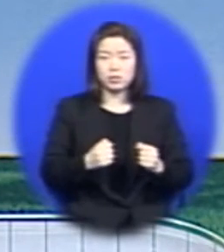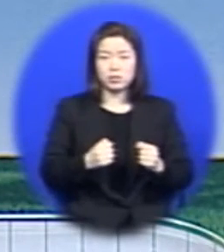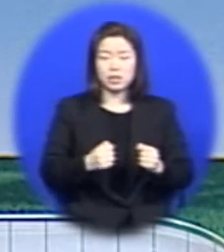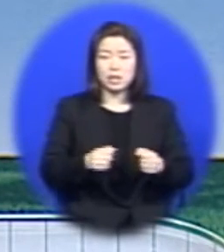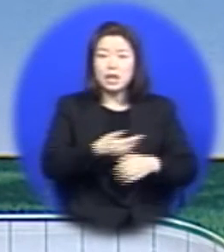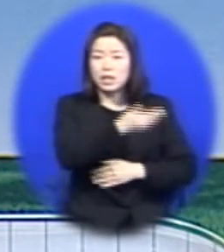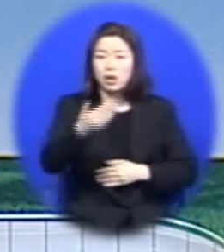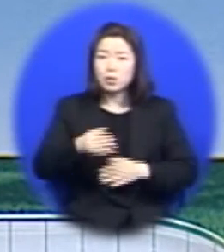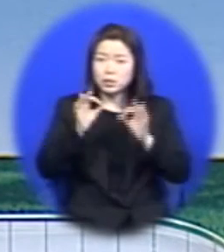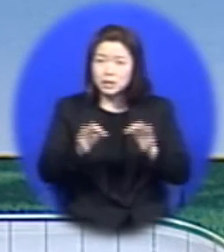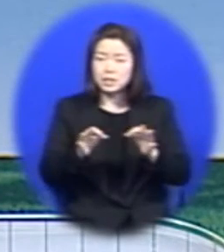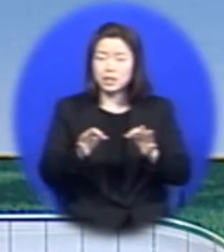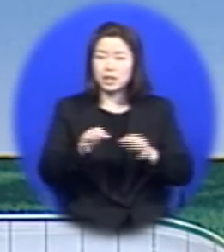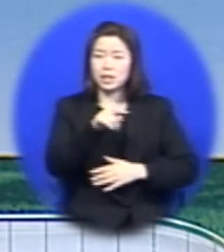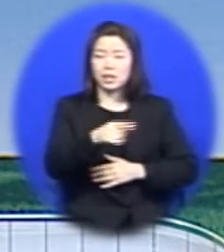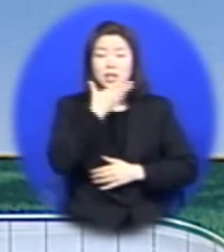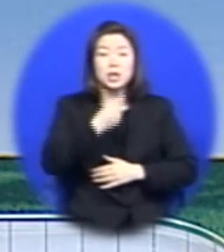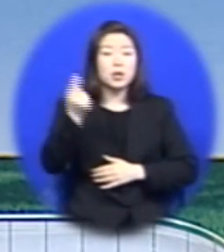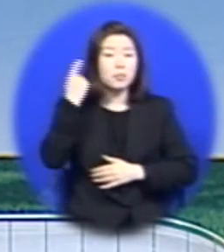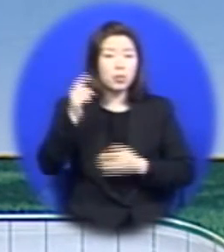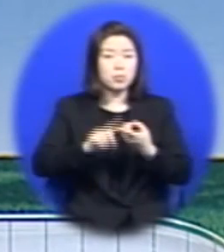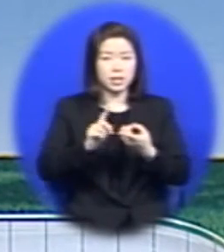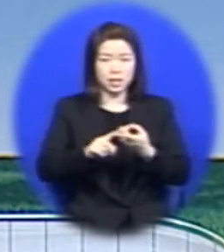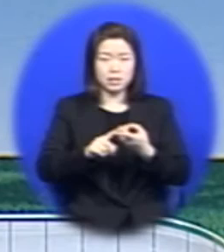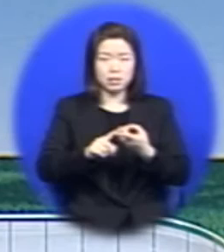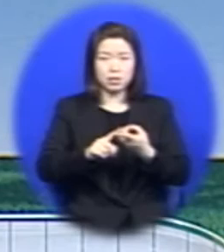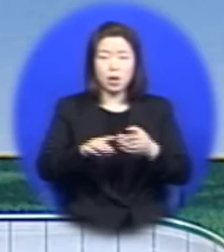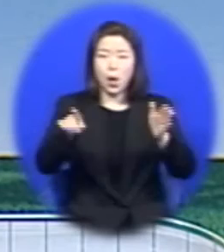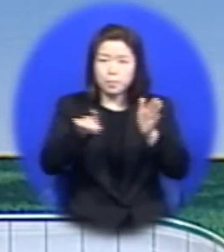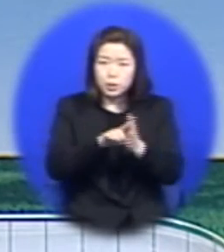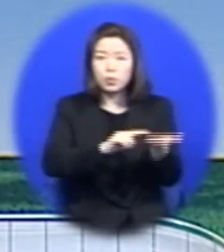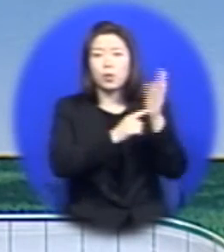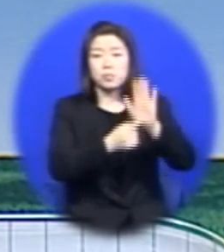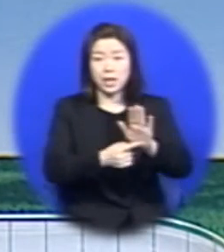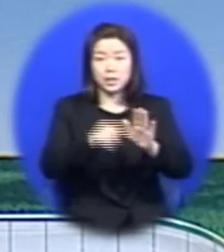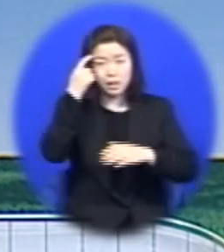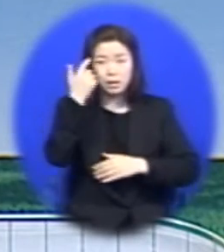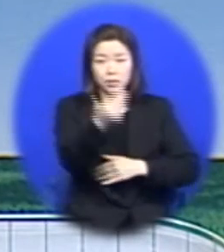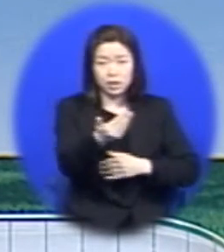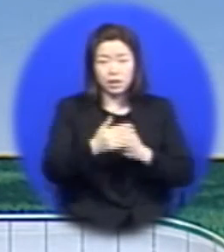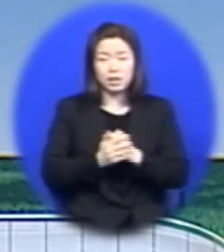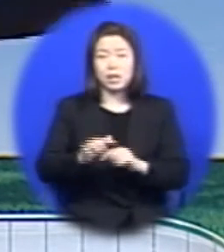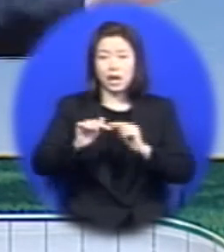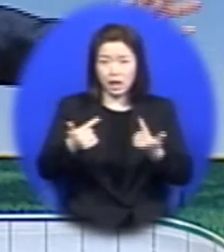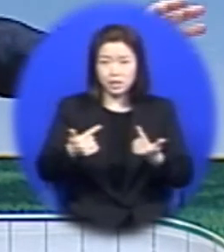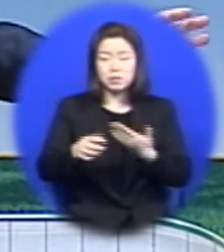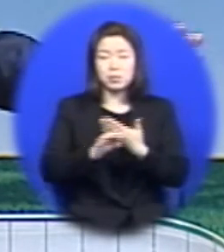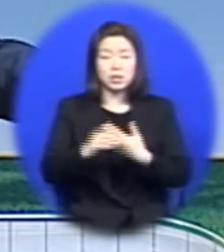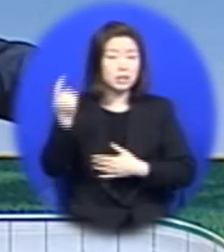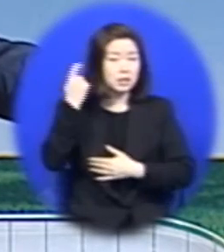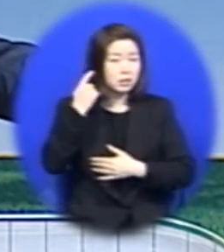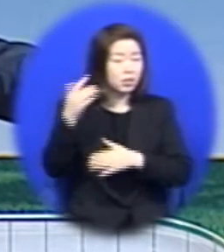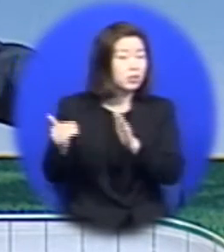여러분은 이제 이 복음에 대해서 믿고 반응할 거냐 아니면 들은 곳으로 넘어갈